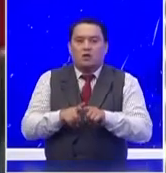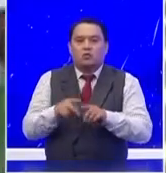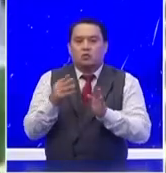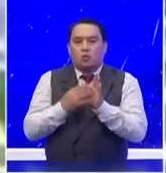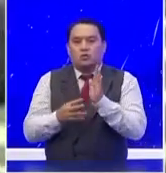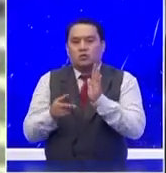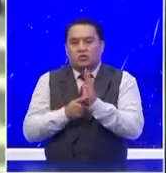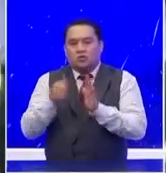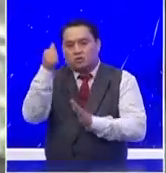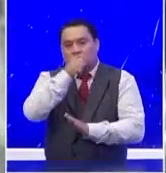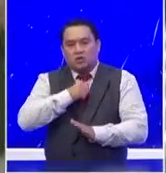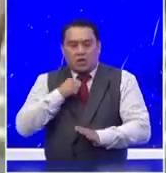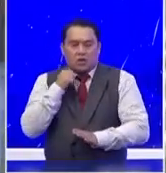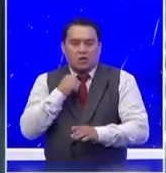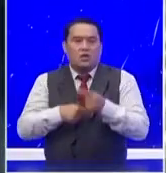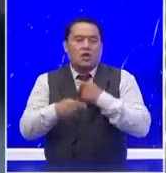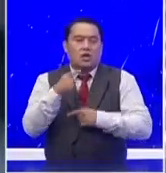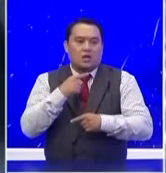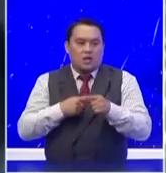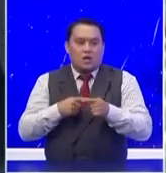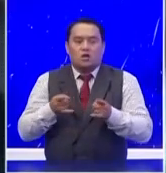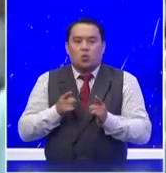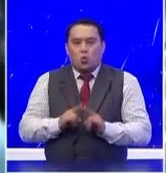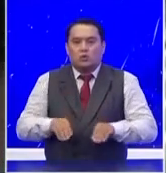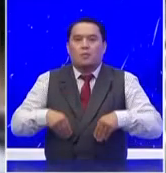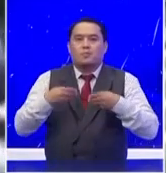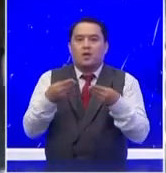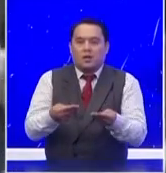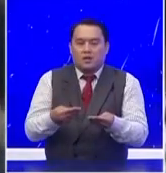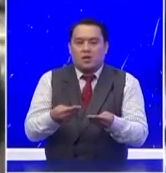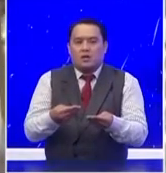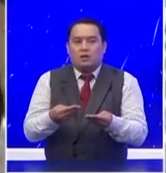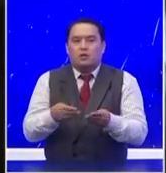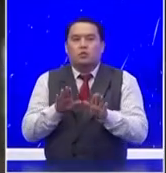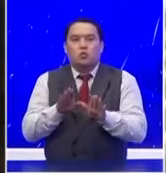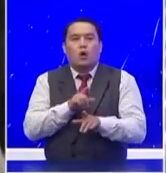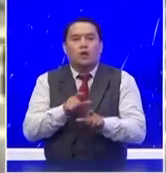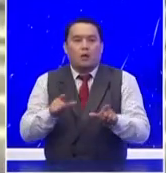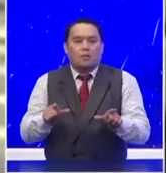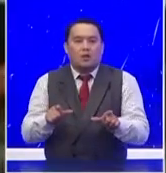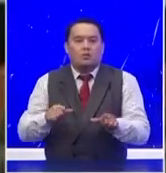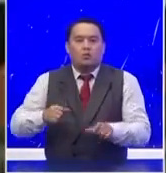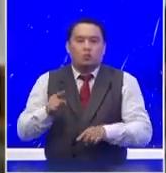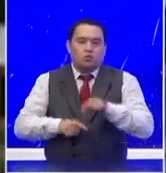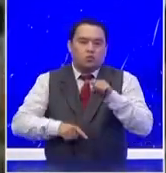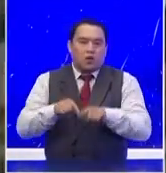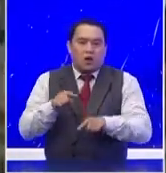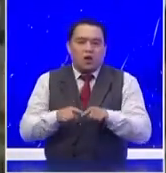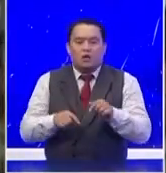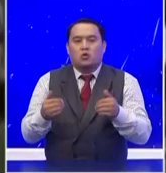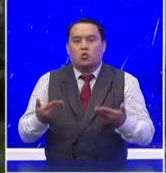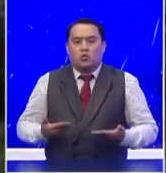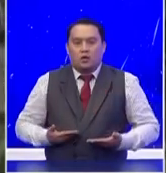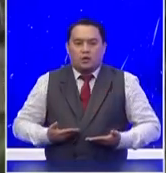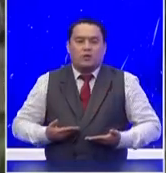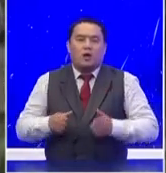1997 жылға дейін дүниеге келген Гонконг тұрғындарына беріледі. Төлқұжат негізінде бұл азаматтар мен олардың туыстары корольдік аумағында